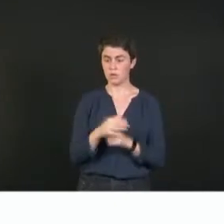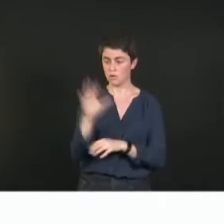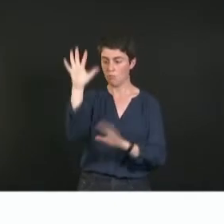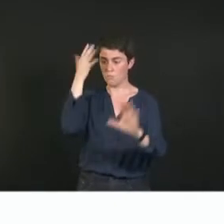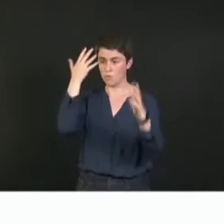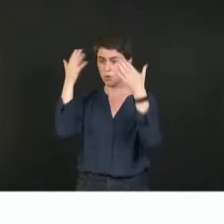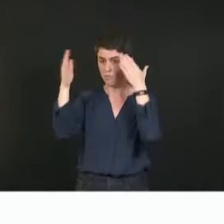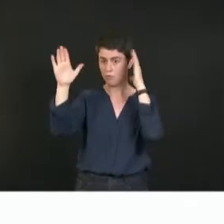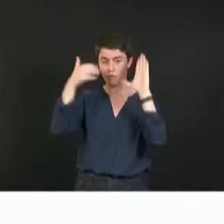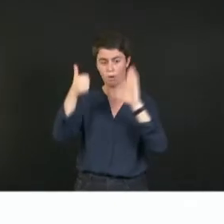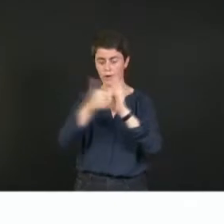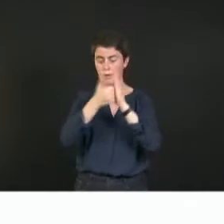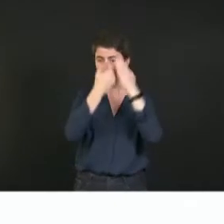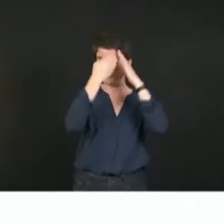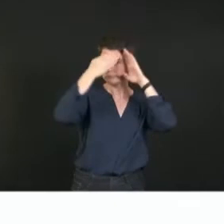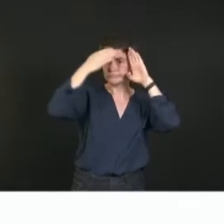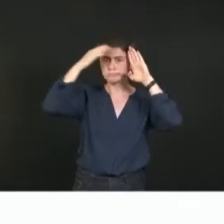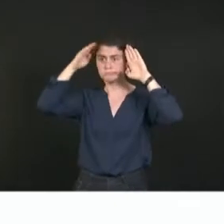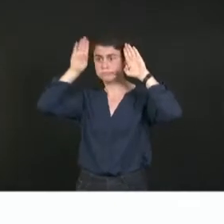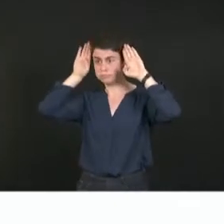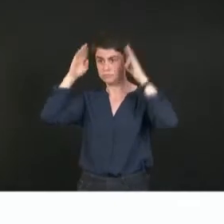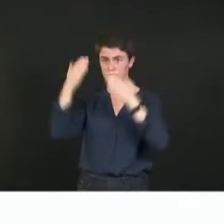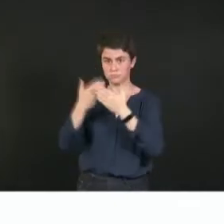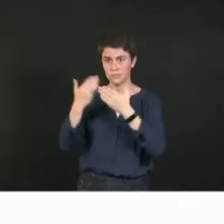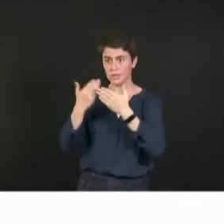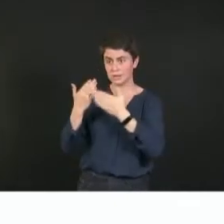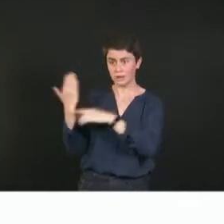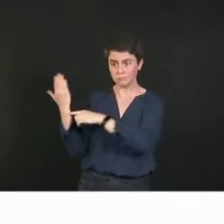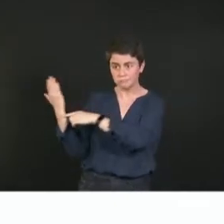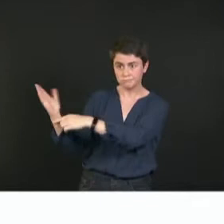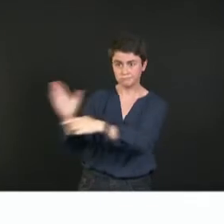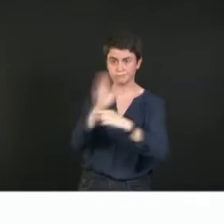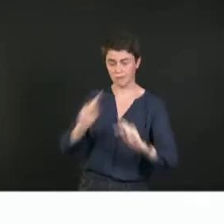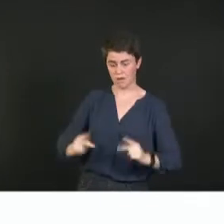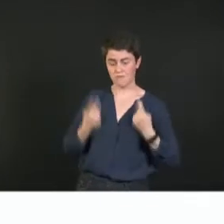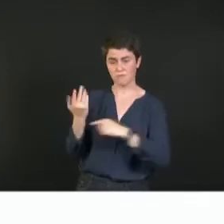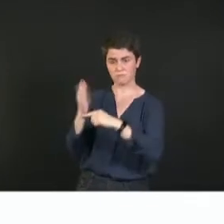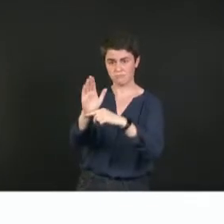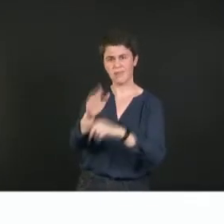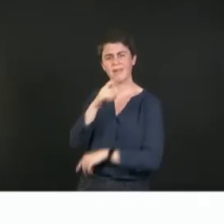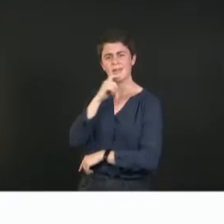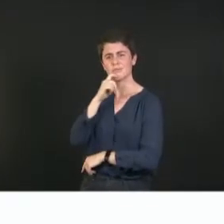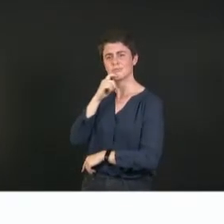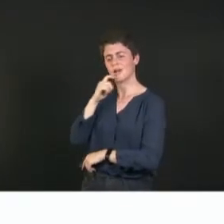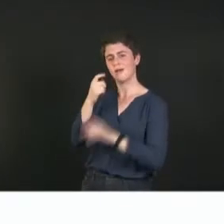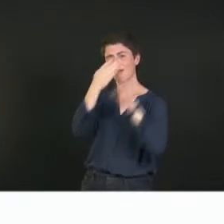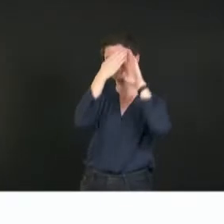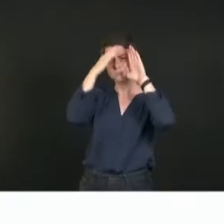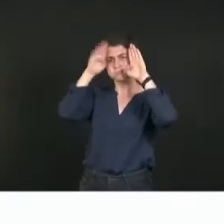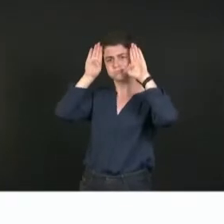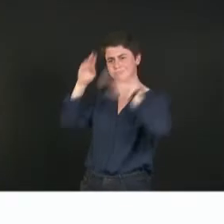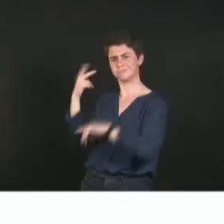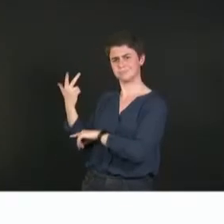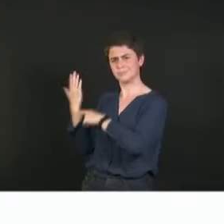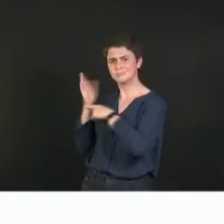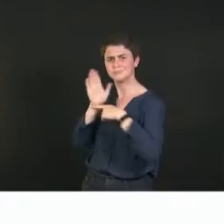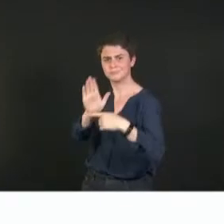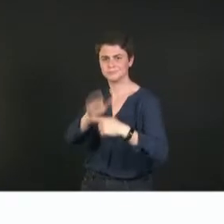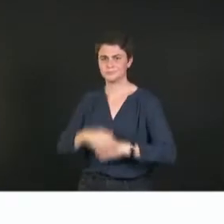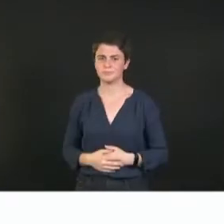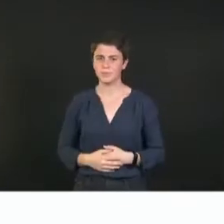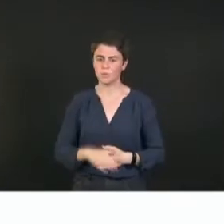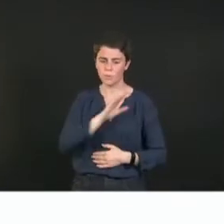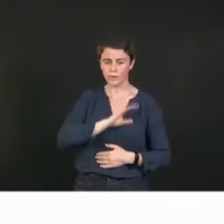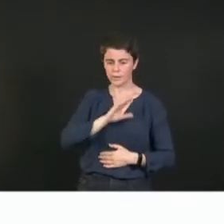transversalité et les différentes multifonctions, les trois fonctions dont je vous ai parlé tout à l'heure. Et donc de pouvoir faire des liens, en fait, aussi bien avec